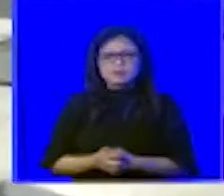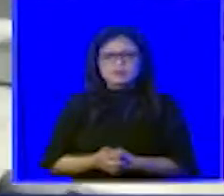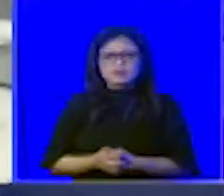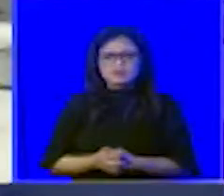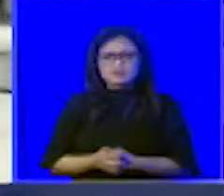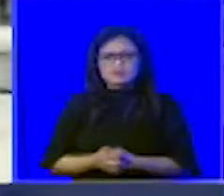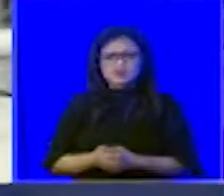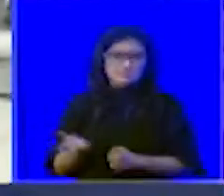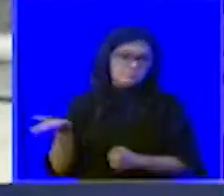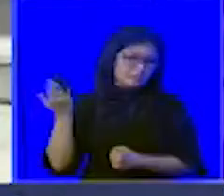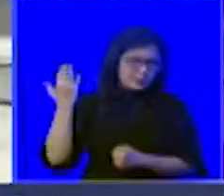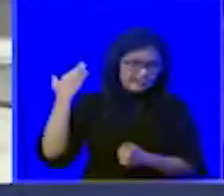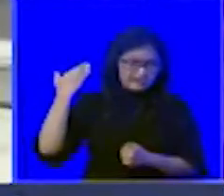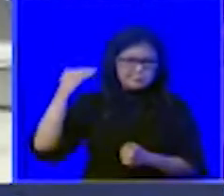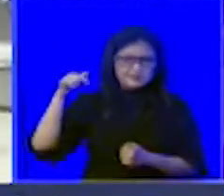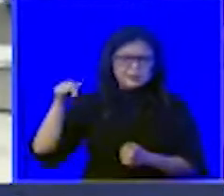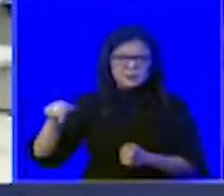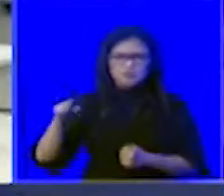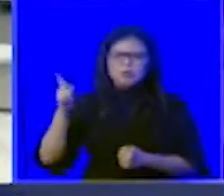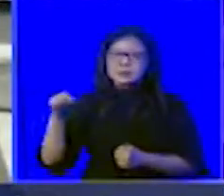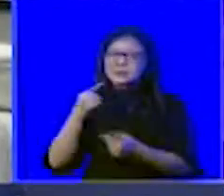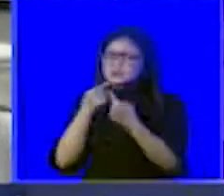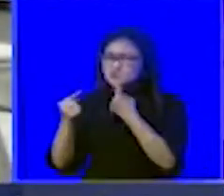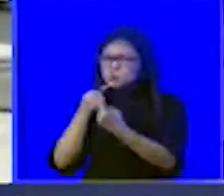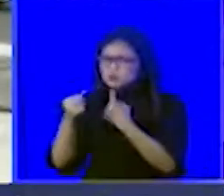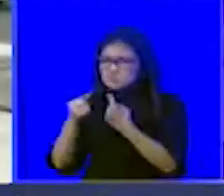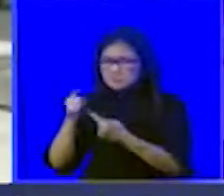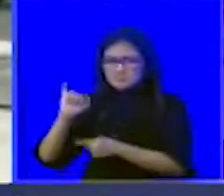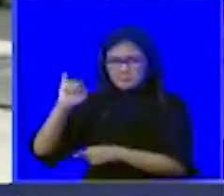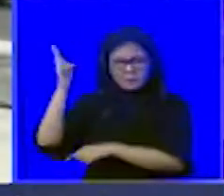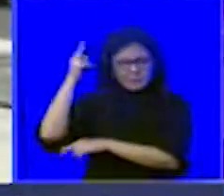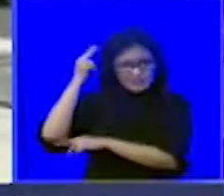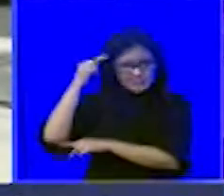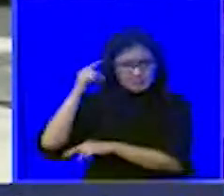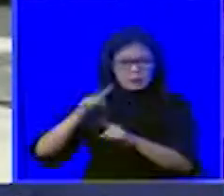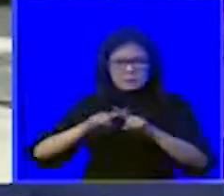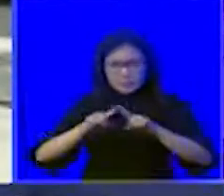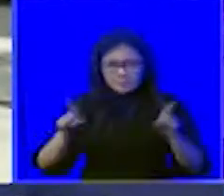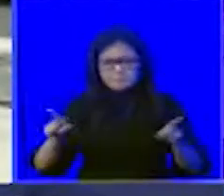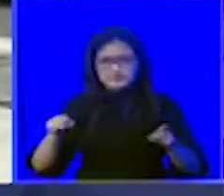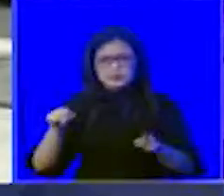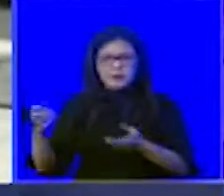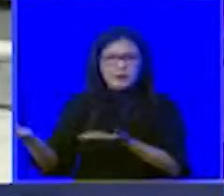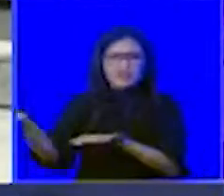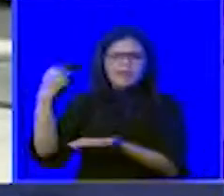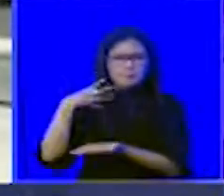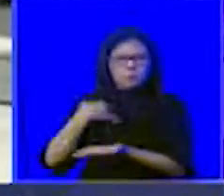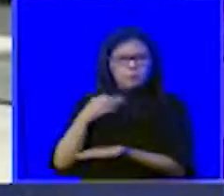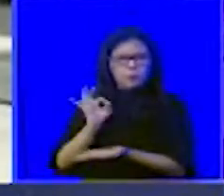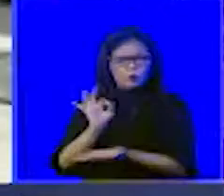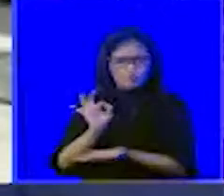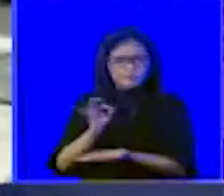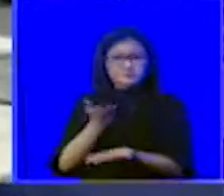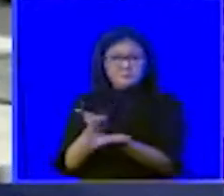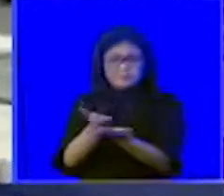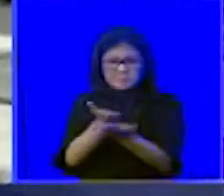hari Selasa kemarin itu lagi bahas ya, lagi dibahas ya. Tapi belum laporan ke saya. Saya minta kepada mereka dibahas dan